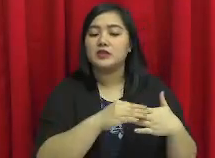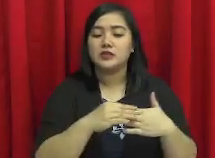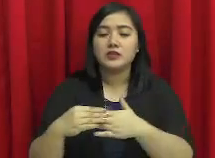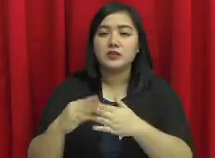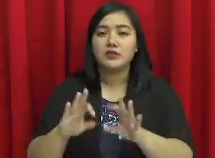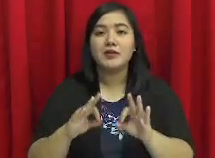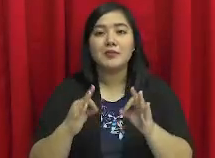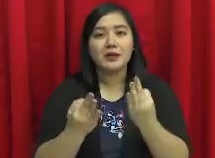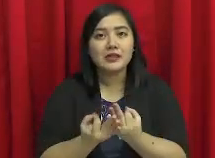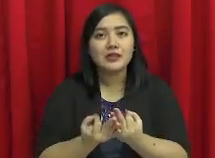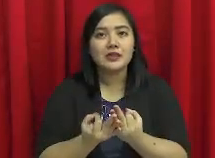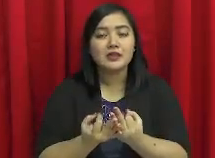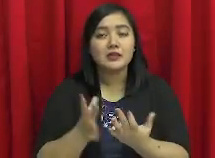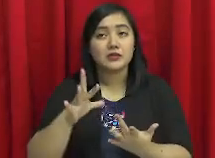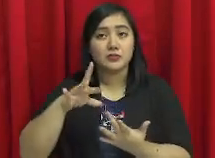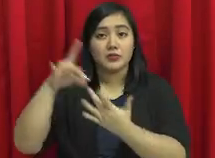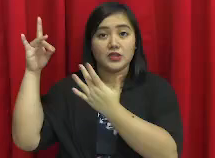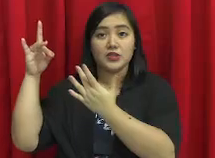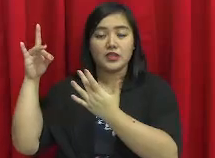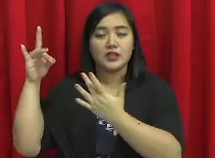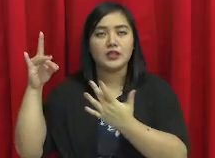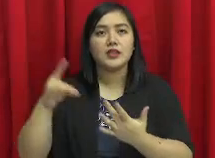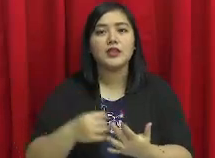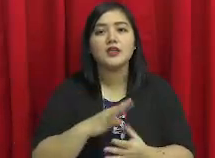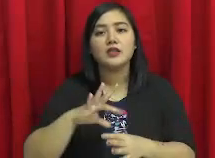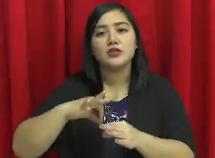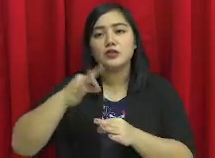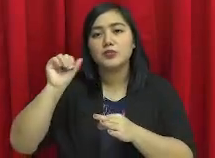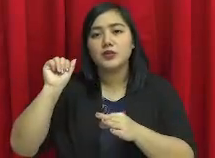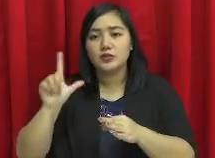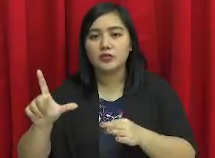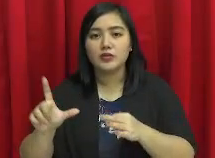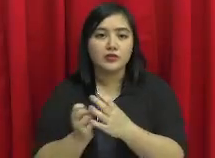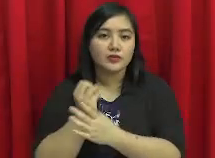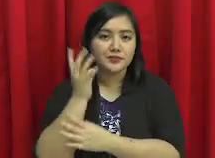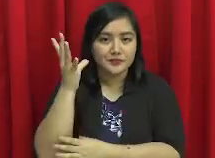na paglago sa pamilya po natin, kung hindi natin yan pangungunahan,